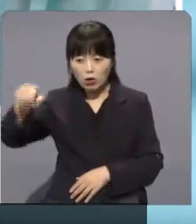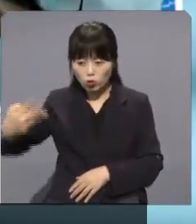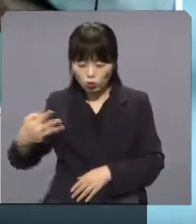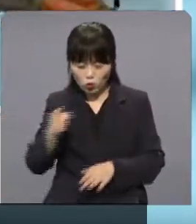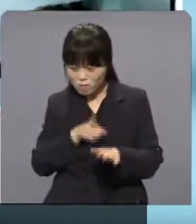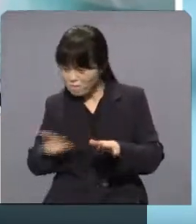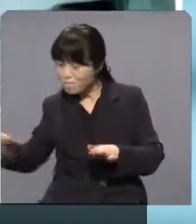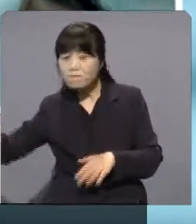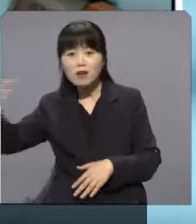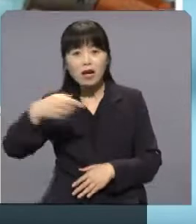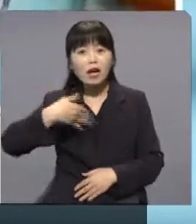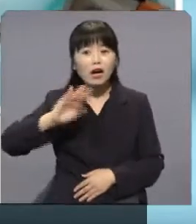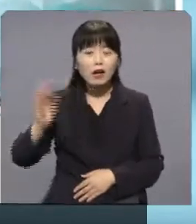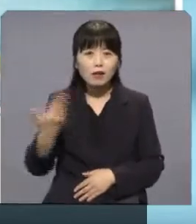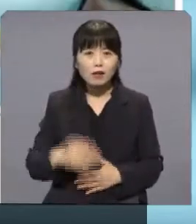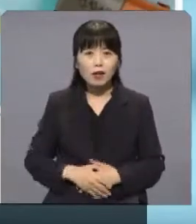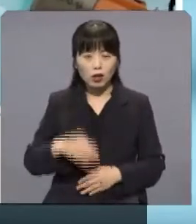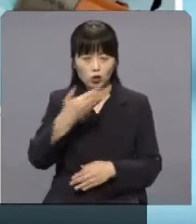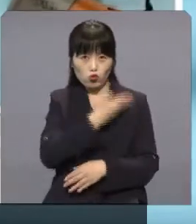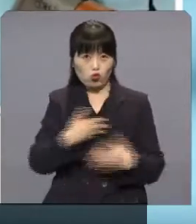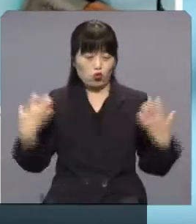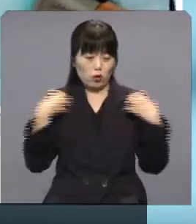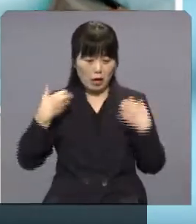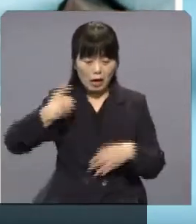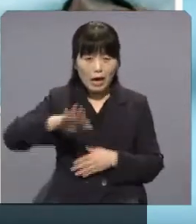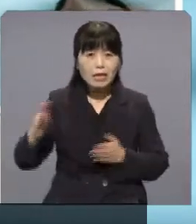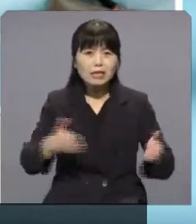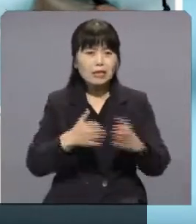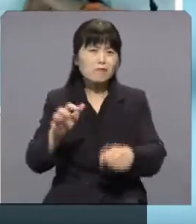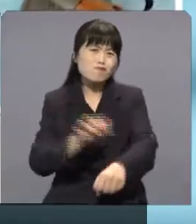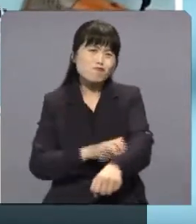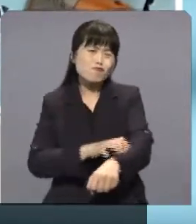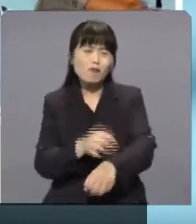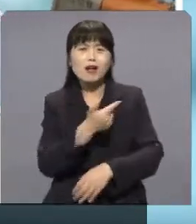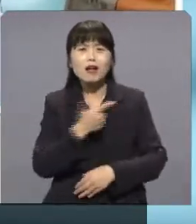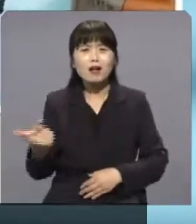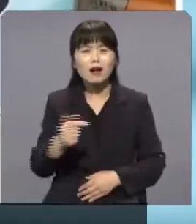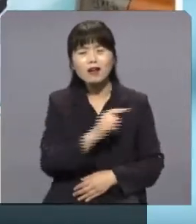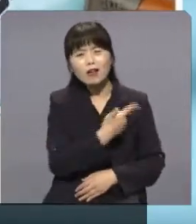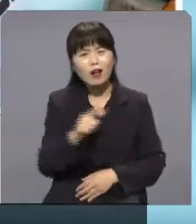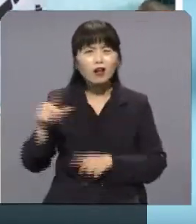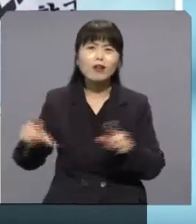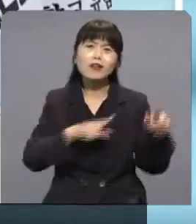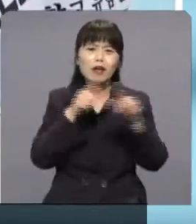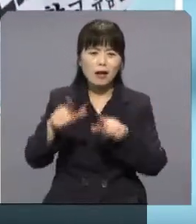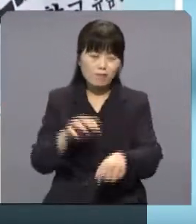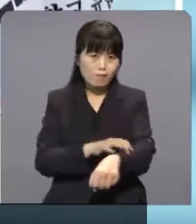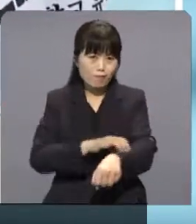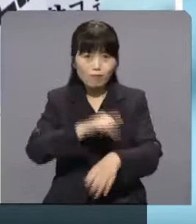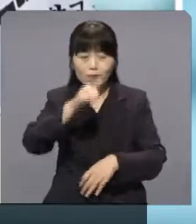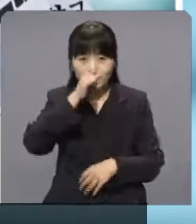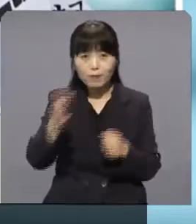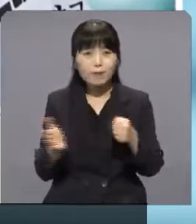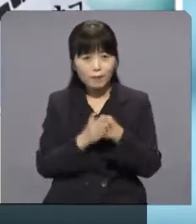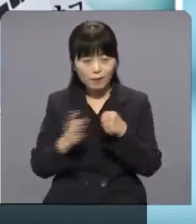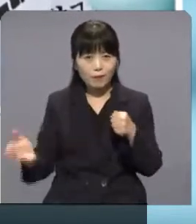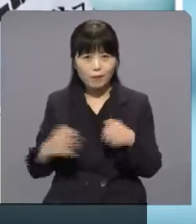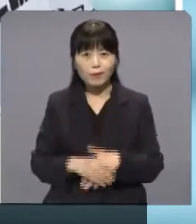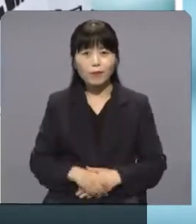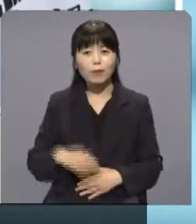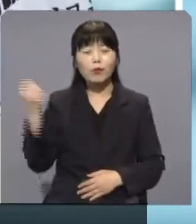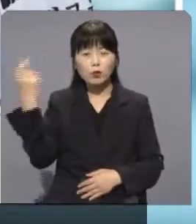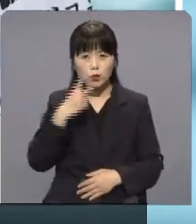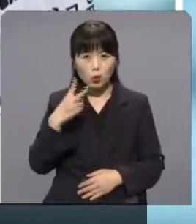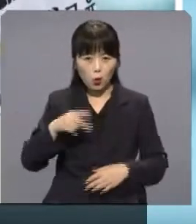가야 됩니다 뭐 군청에 가는 길도 문제 까 불편해 지구요 여러가지로 생활에 불편을 끼치게 된다 가 쓰고 있는데요 게다가